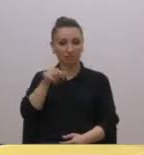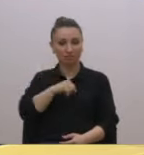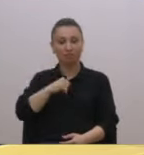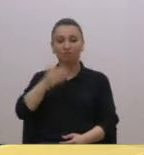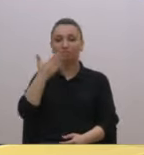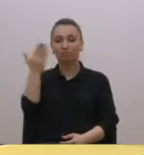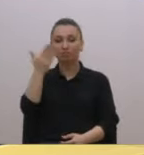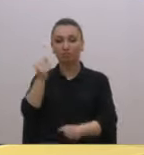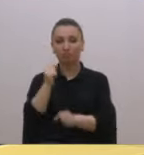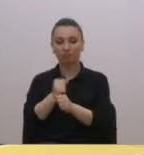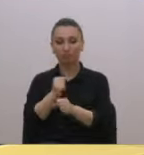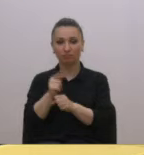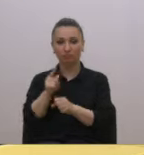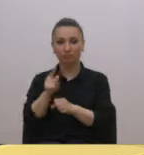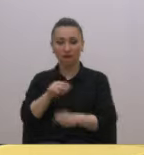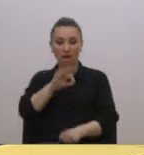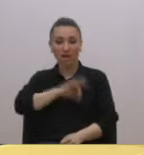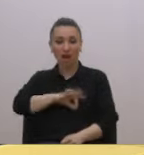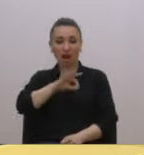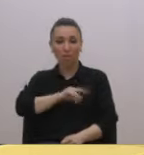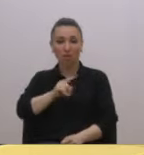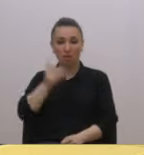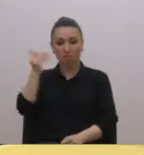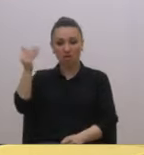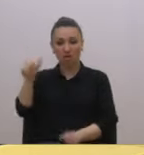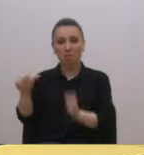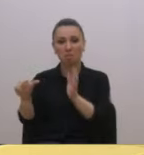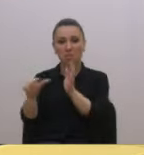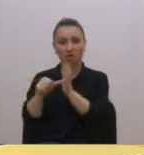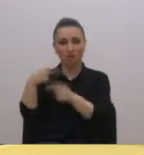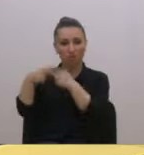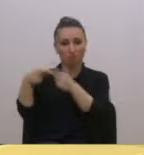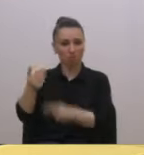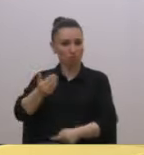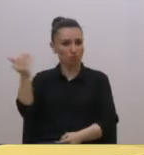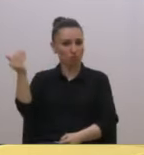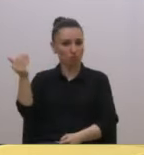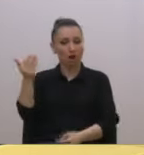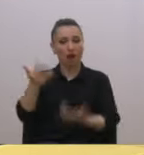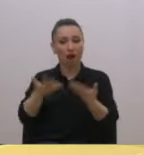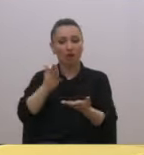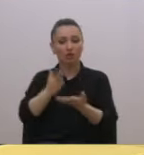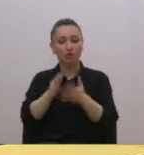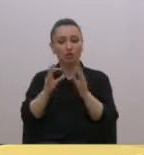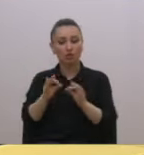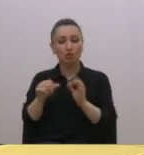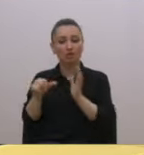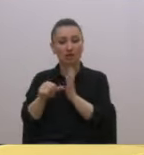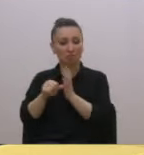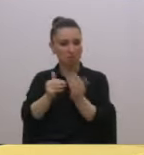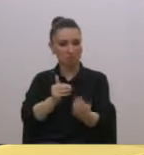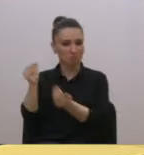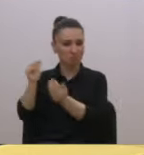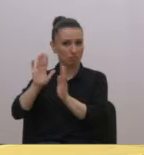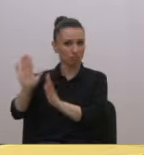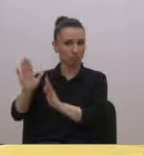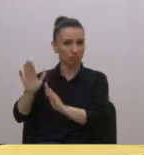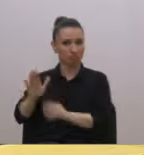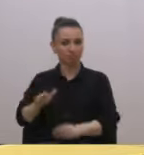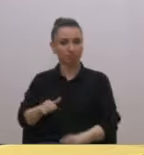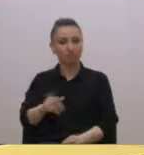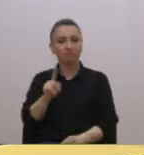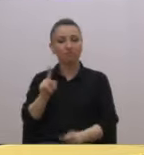მათ ასე ვთქვათ გამოადგათ, ეს არის მათთვის მაშველი რგოლი და ალბათ ეს არის სწორედ დახმარება მათთვის.